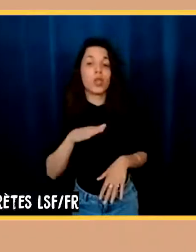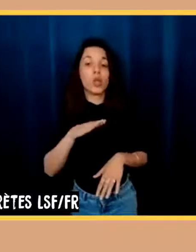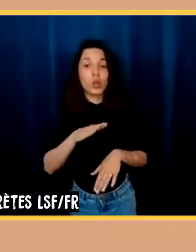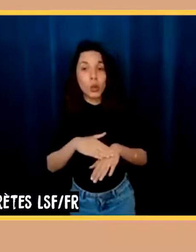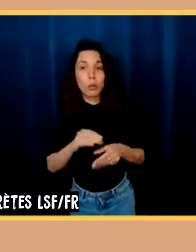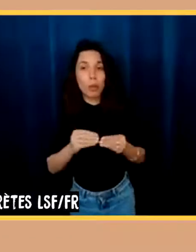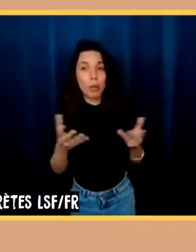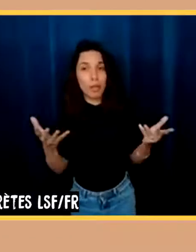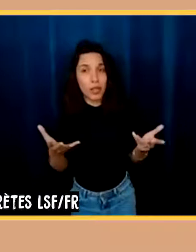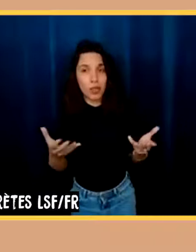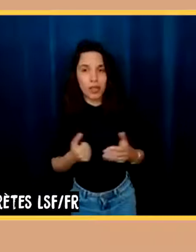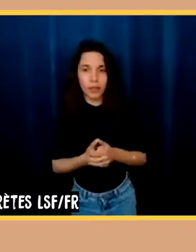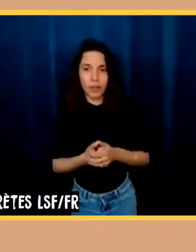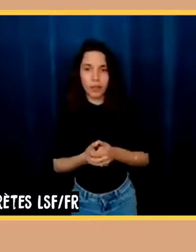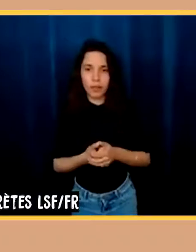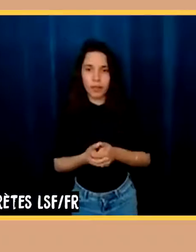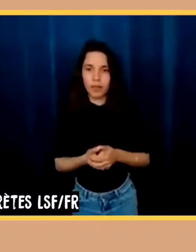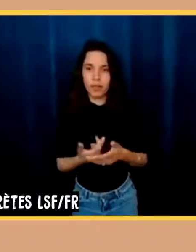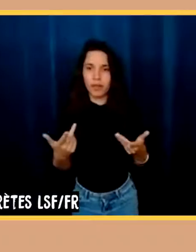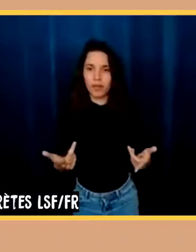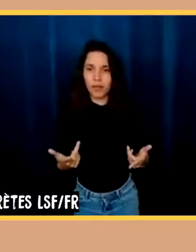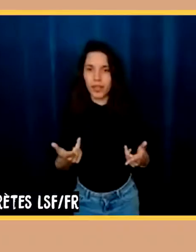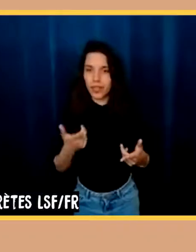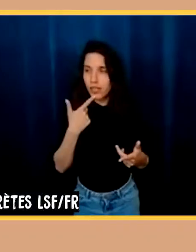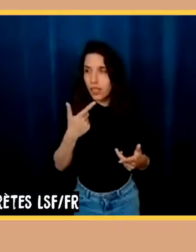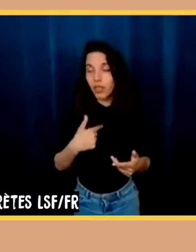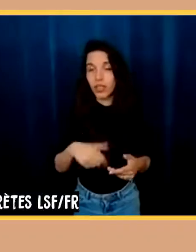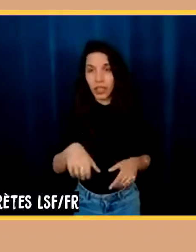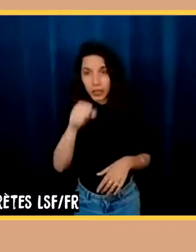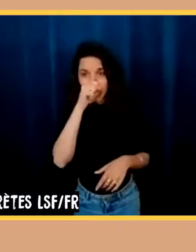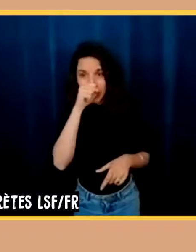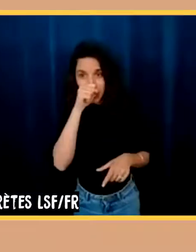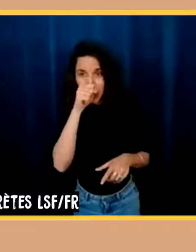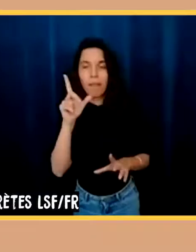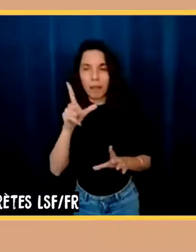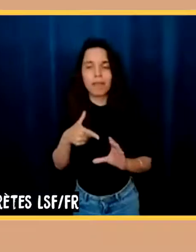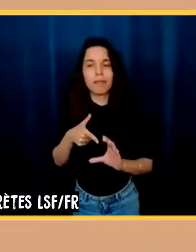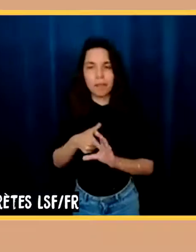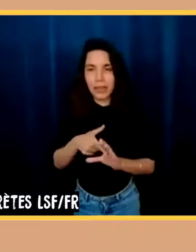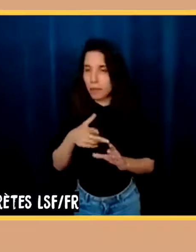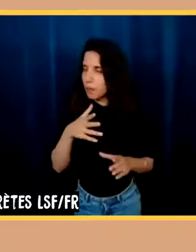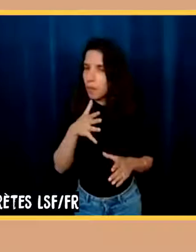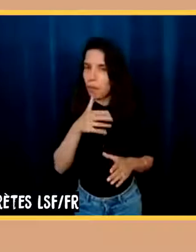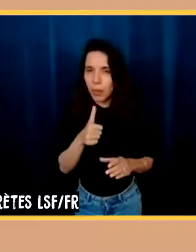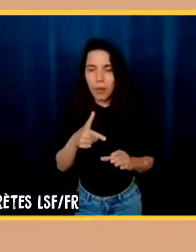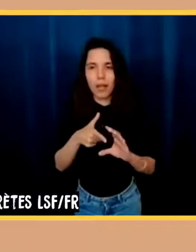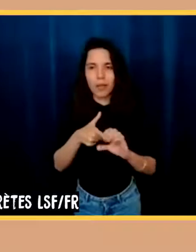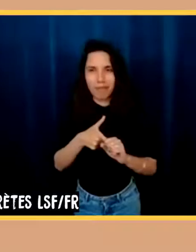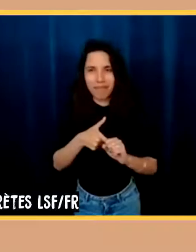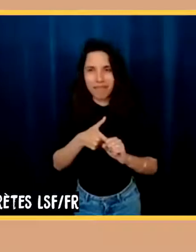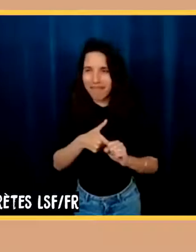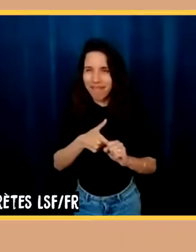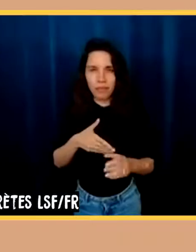en quoi? C'est l'incapacité d'avoir un rapport sexuel avec une pénétration, donc à cause